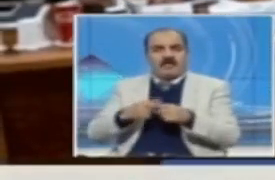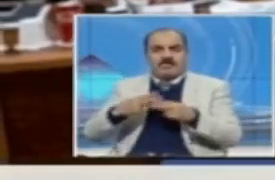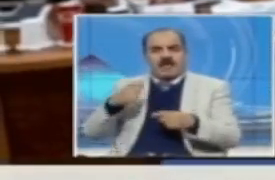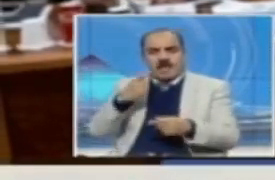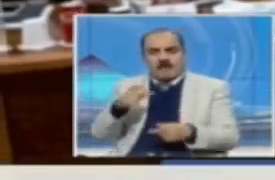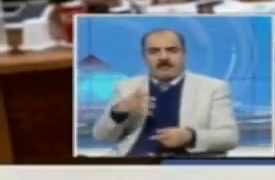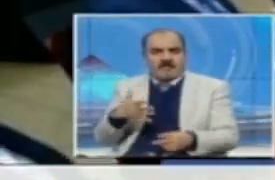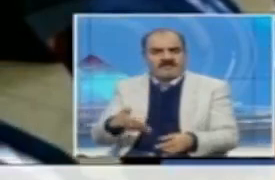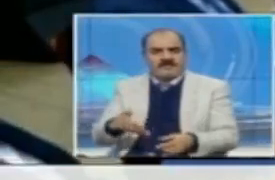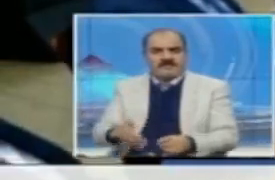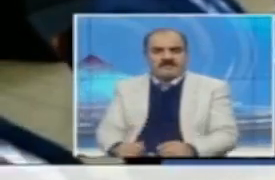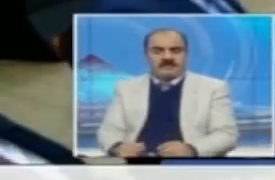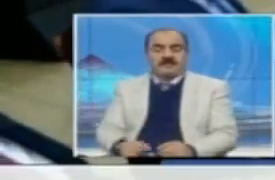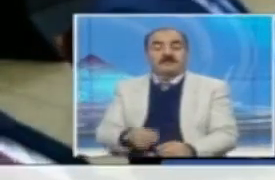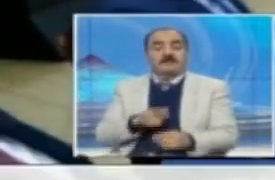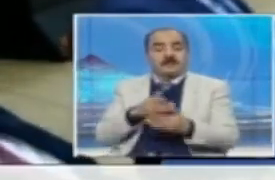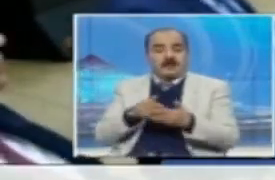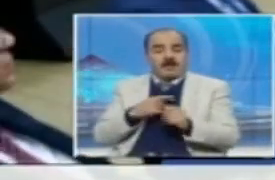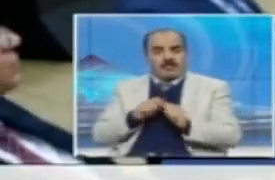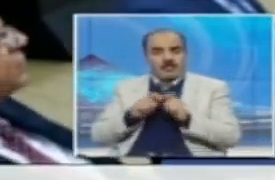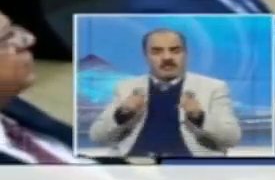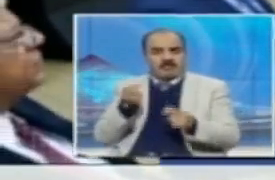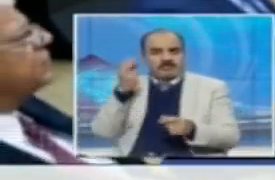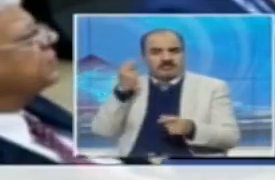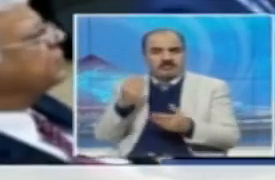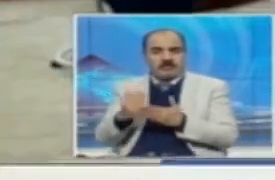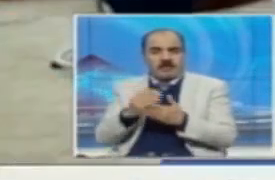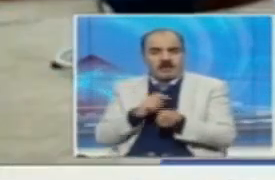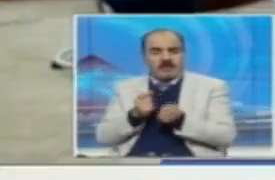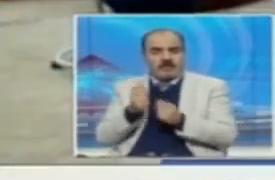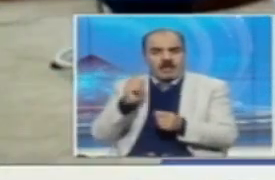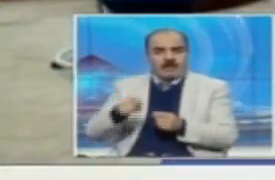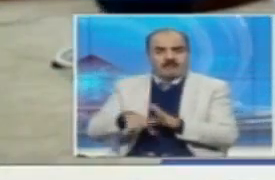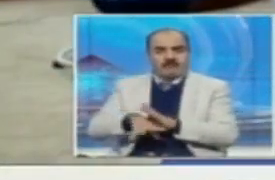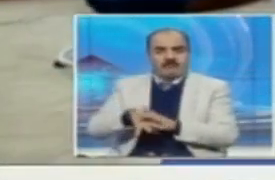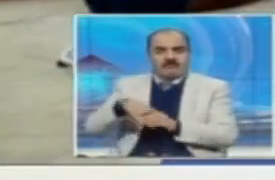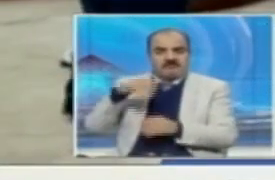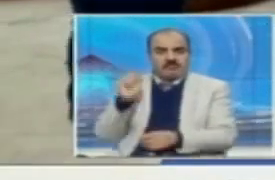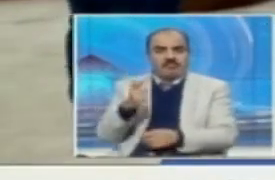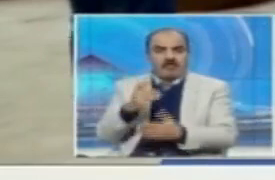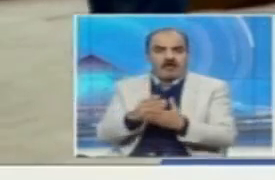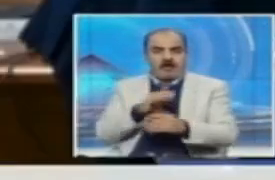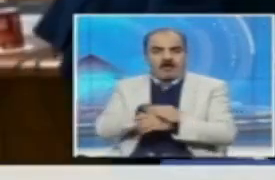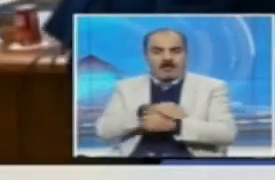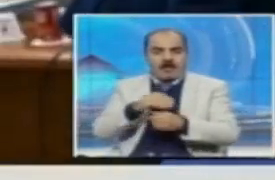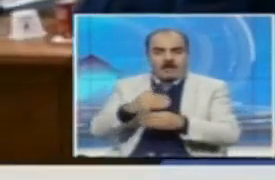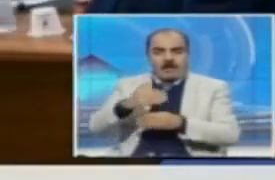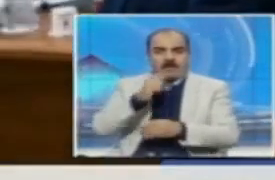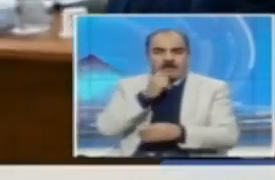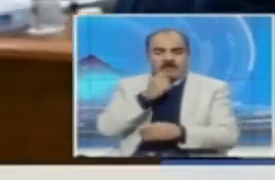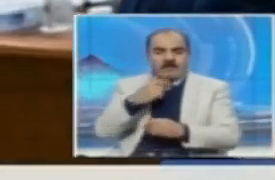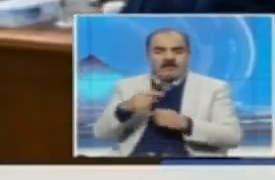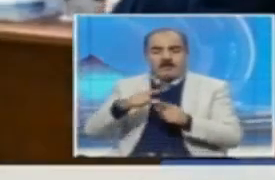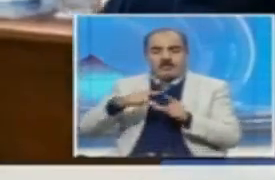المنطقة، وأكد أهمية الانفتاح على الأفكار القابلة للتطبيق والتنفيذ والاتفاق على خريطة طريق